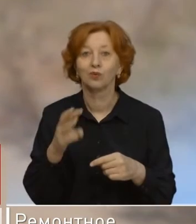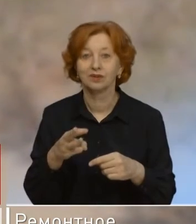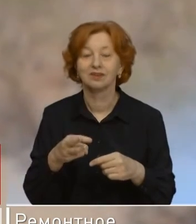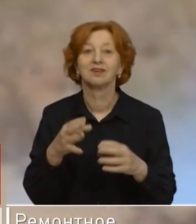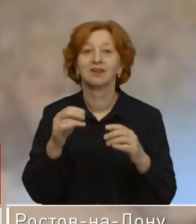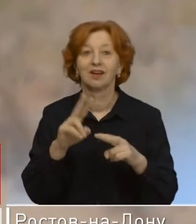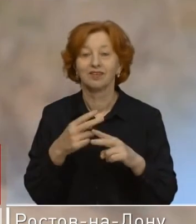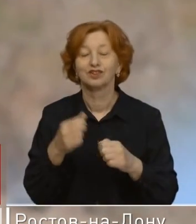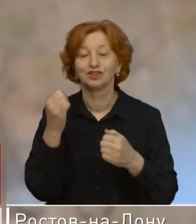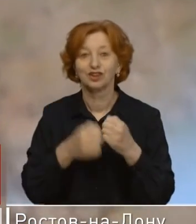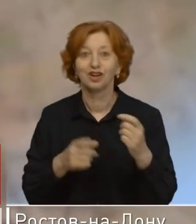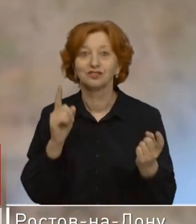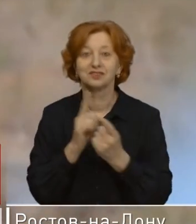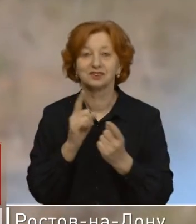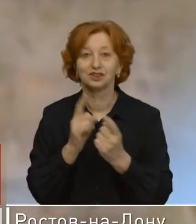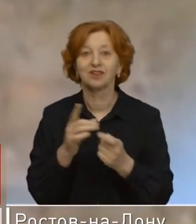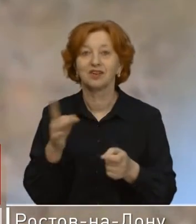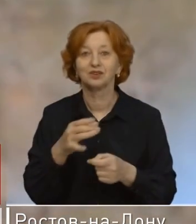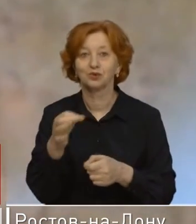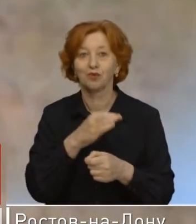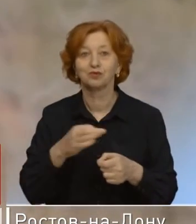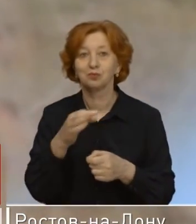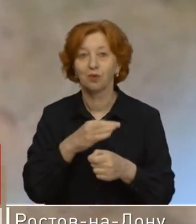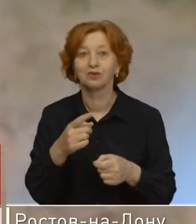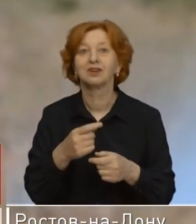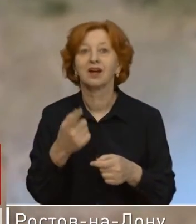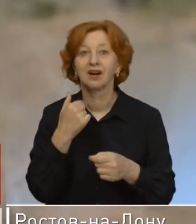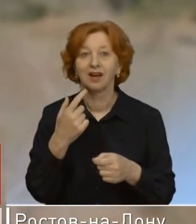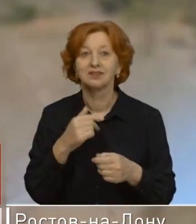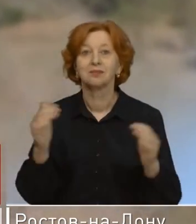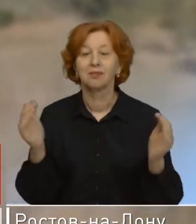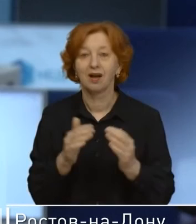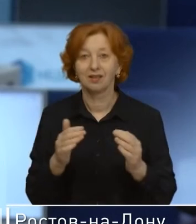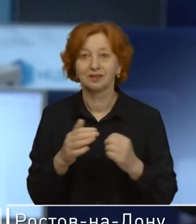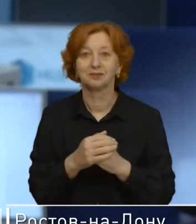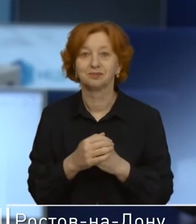Кут. Чаще всего в топонимах Ростовской области прилагательные «красный» и «малый».